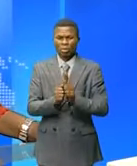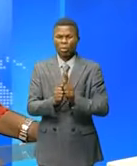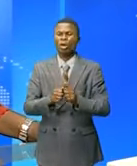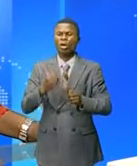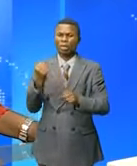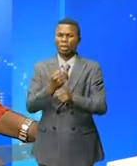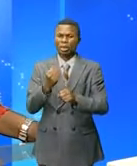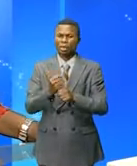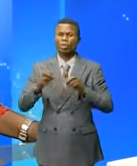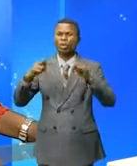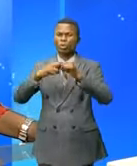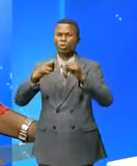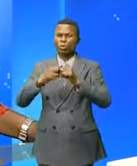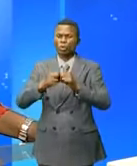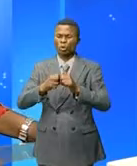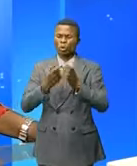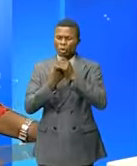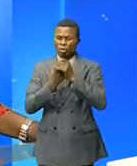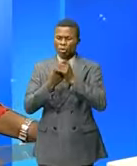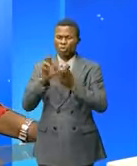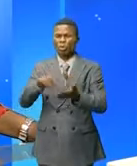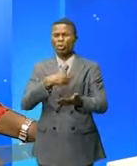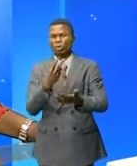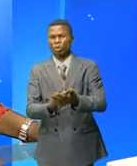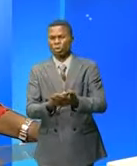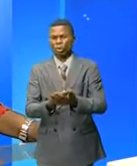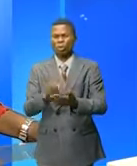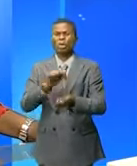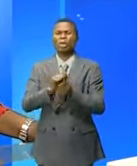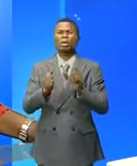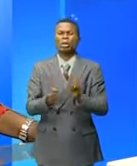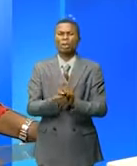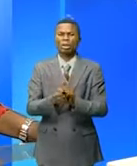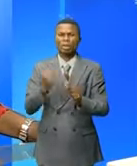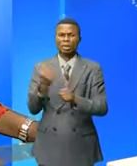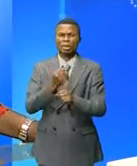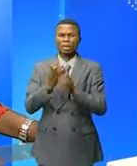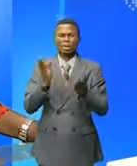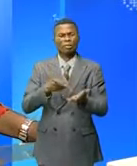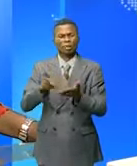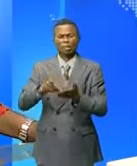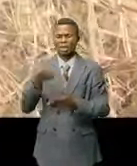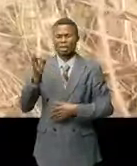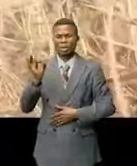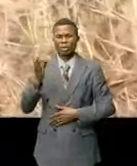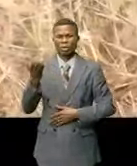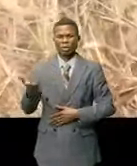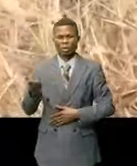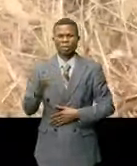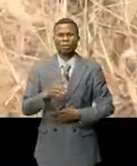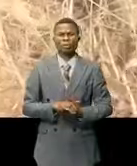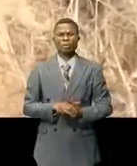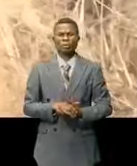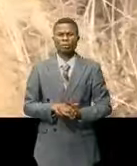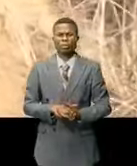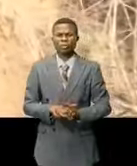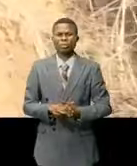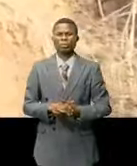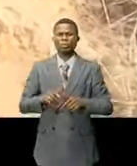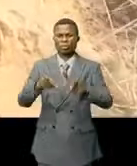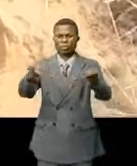de la SNEL menacé d'écroulement et de la situation de travailleurs en grogne. Le parc agro-industriel